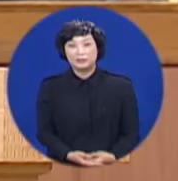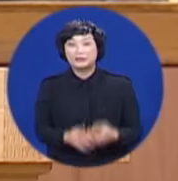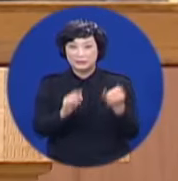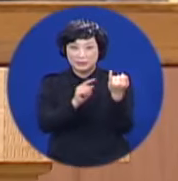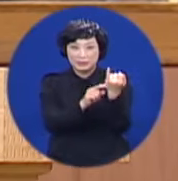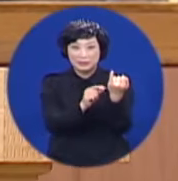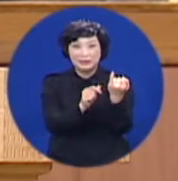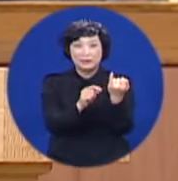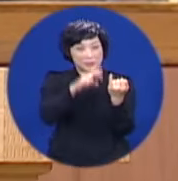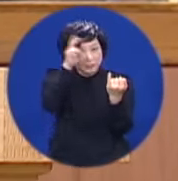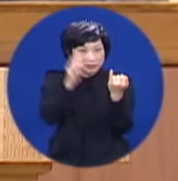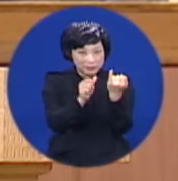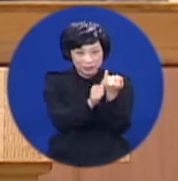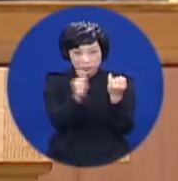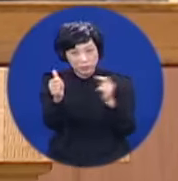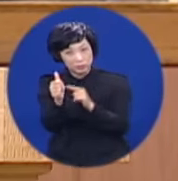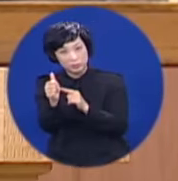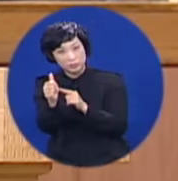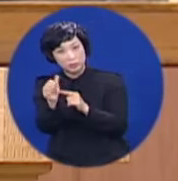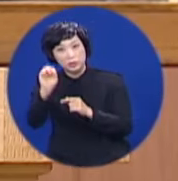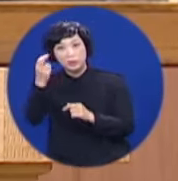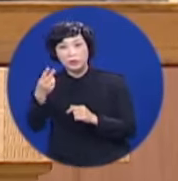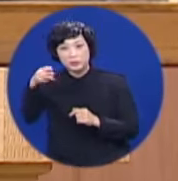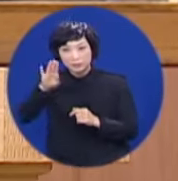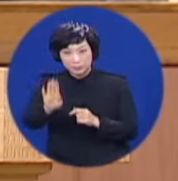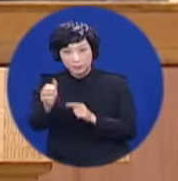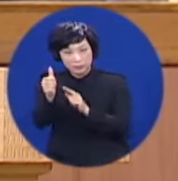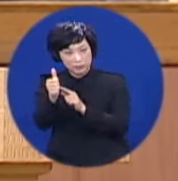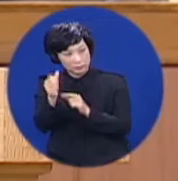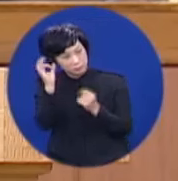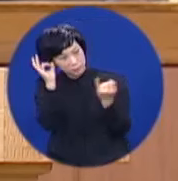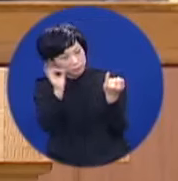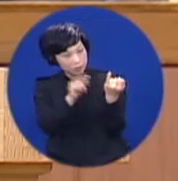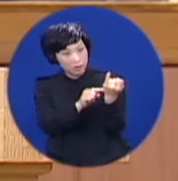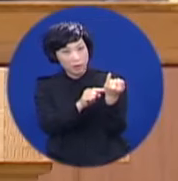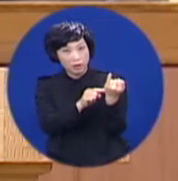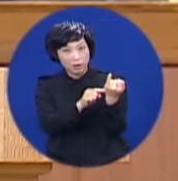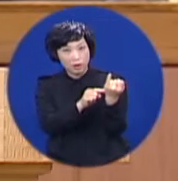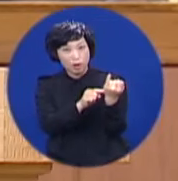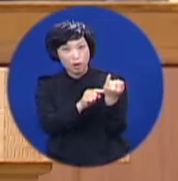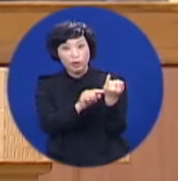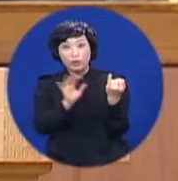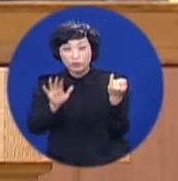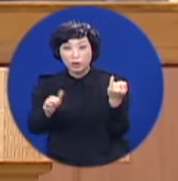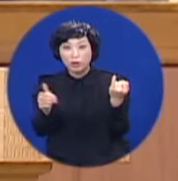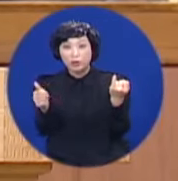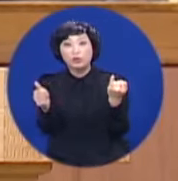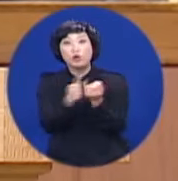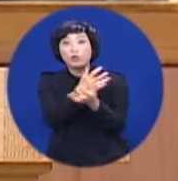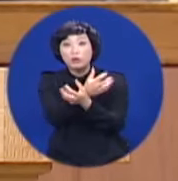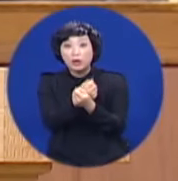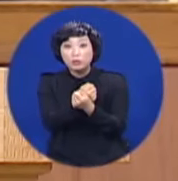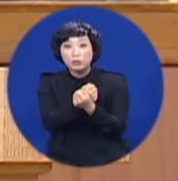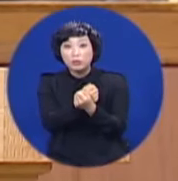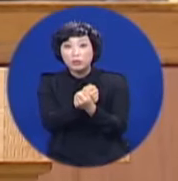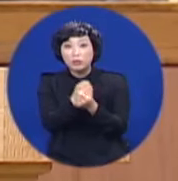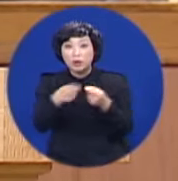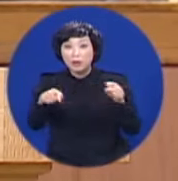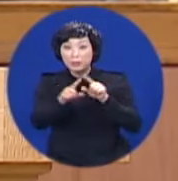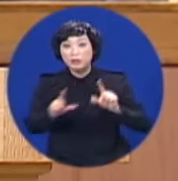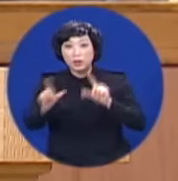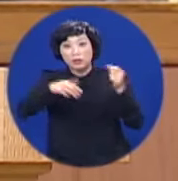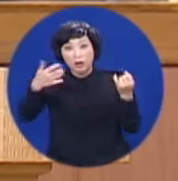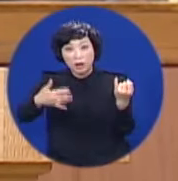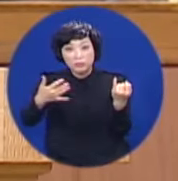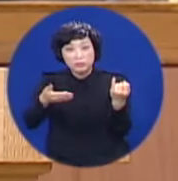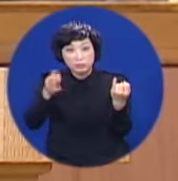요셉이라는 사람이 가만히 보니까 자기 아내와 정혼만 하고 결혼을 안 했는데